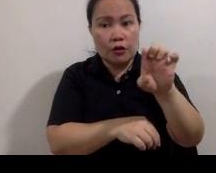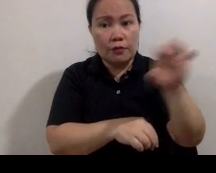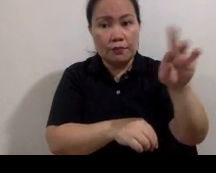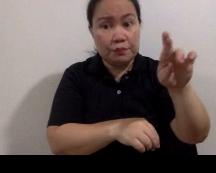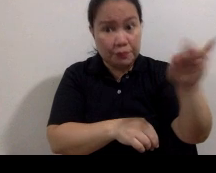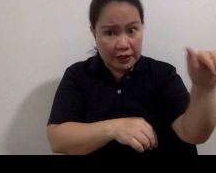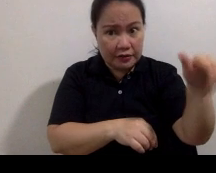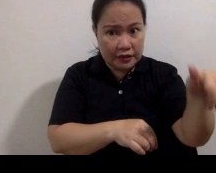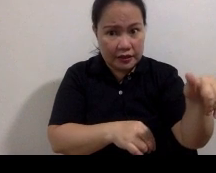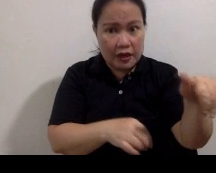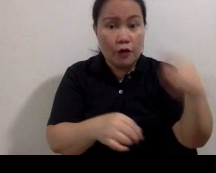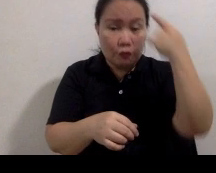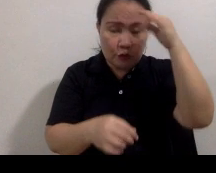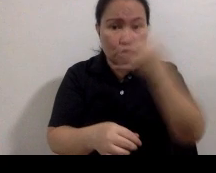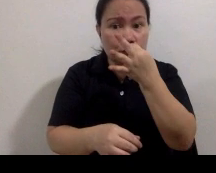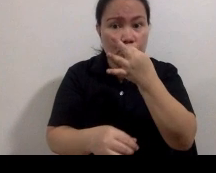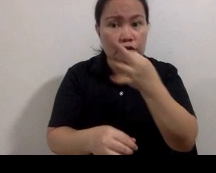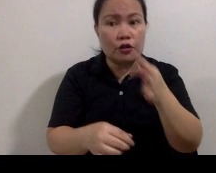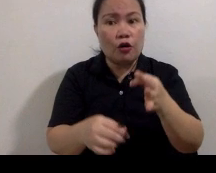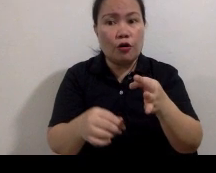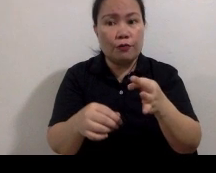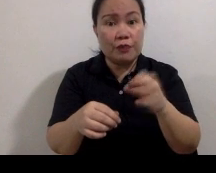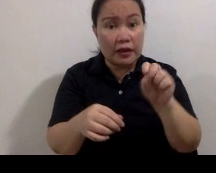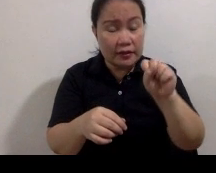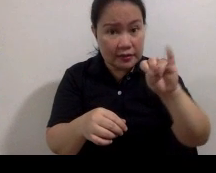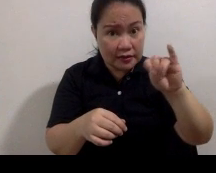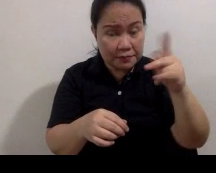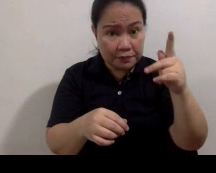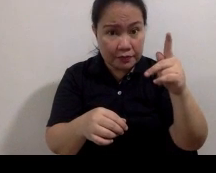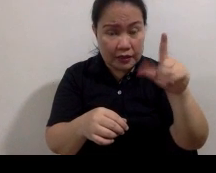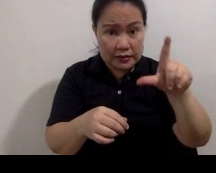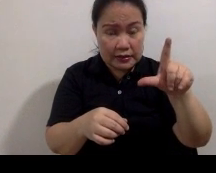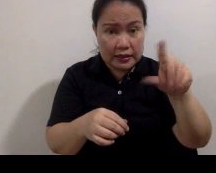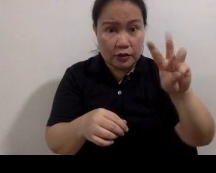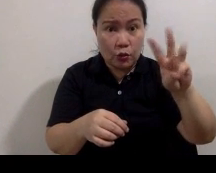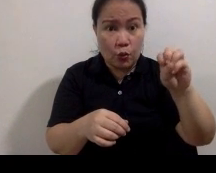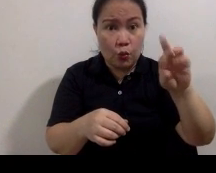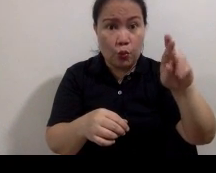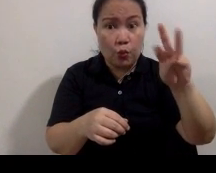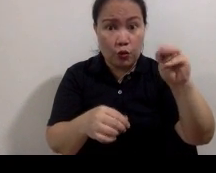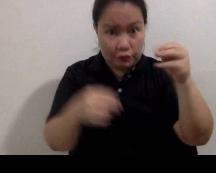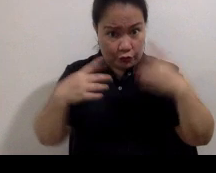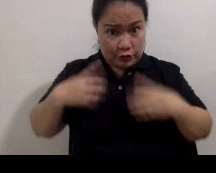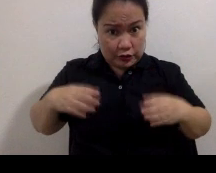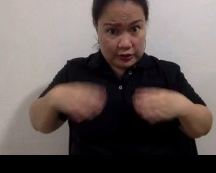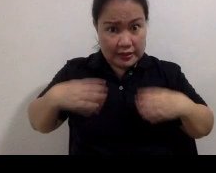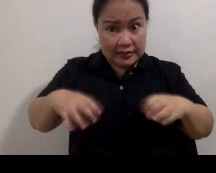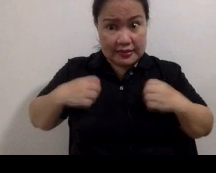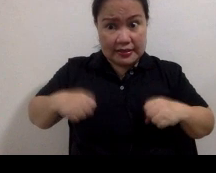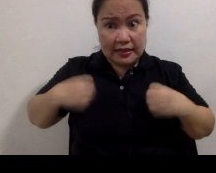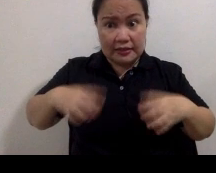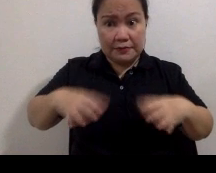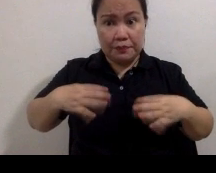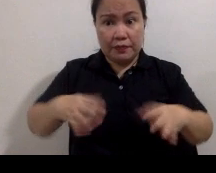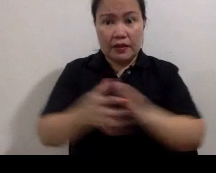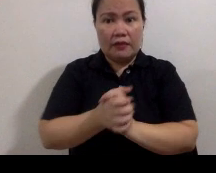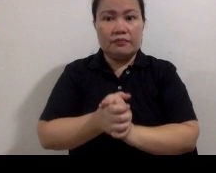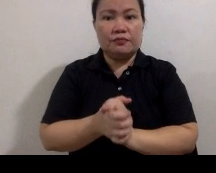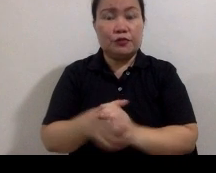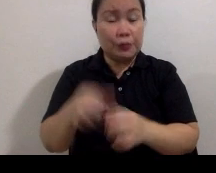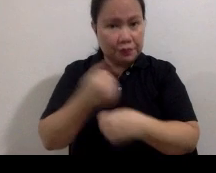mga silkworm, kaya nangunguna ang Japan sa industriya ng telang sutla o yung silk.